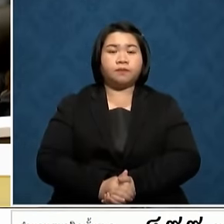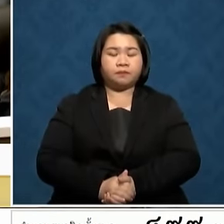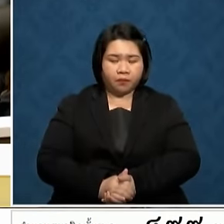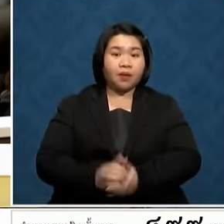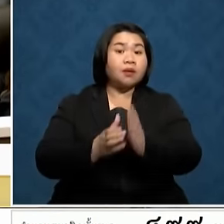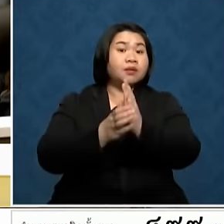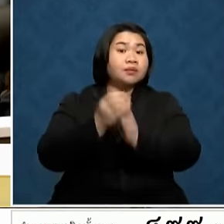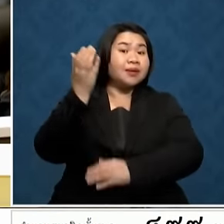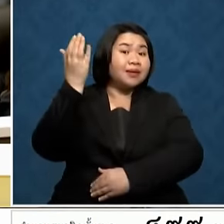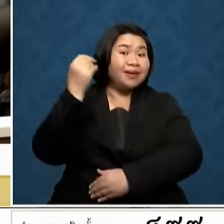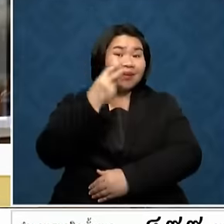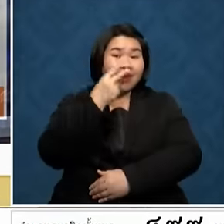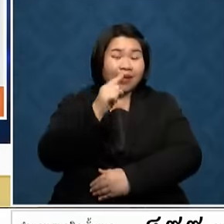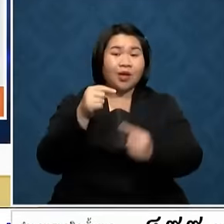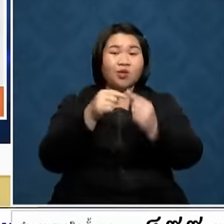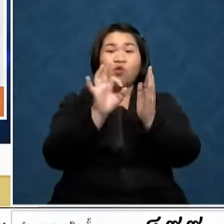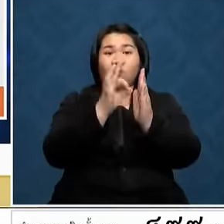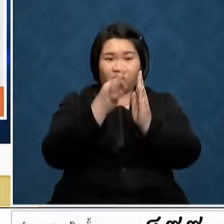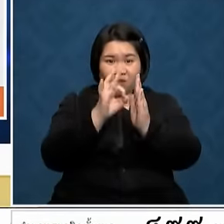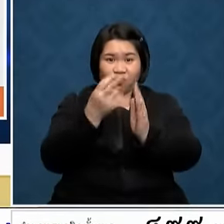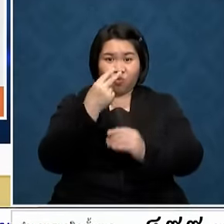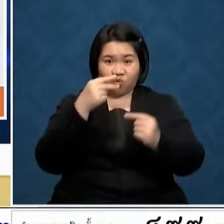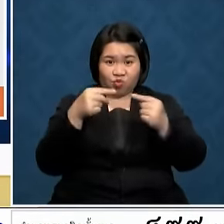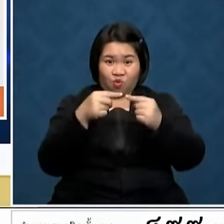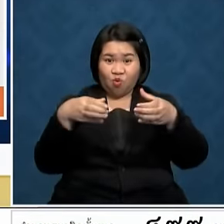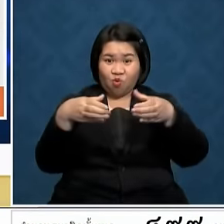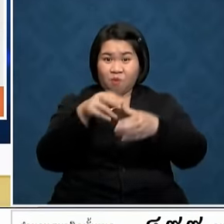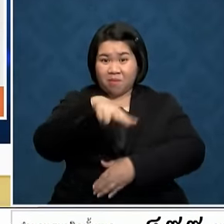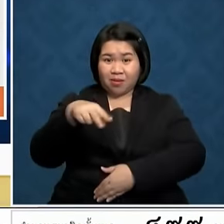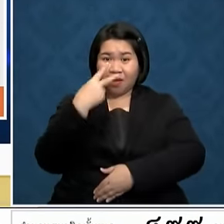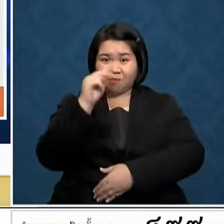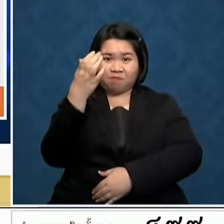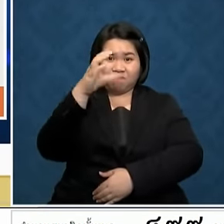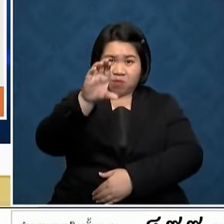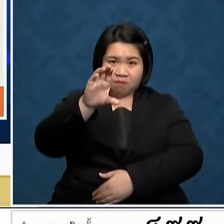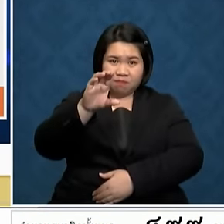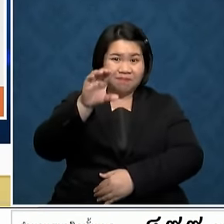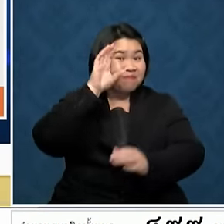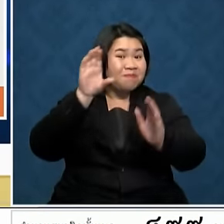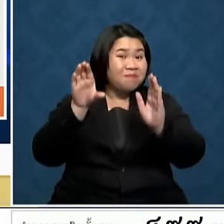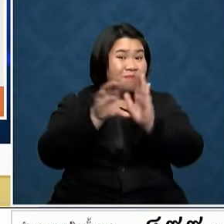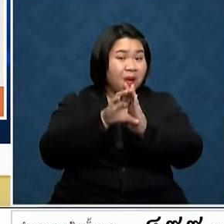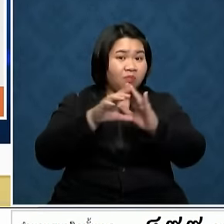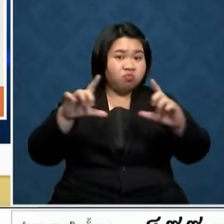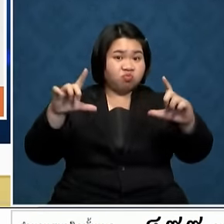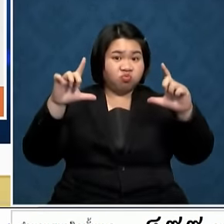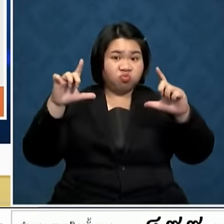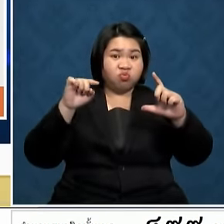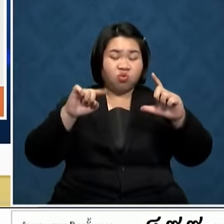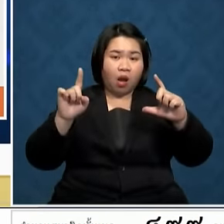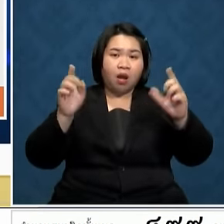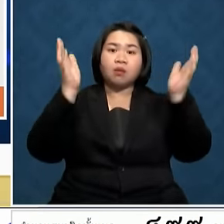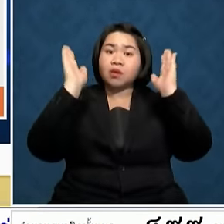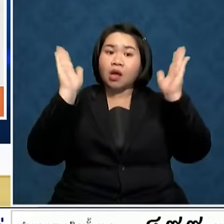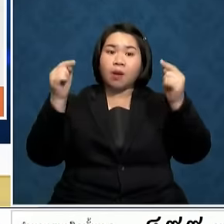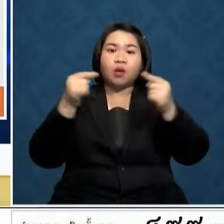เมื่สัดาหก่อนครัผมเหวทาง Pageอยเปทกขภเพื่อไยครับกไดลง Post ครัพ้อมภาพ Graphics อัใหญ่โตครับเพื่อโโต